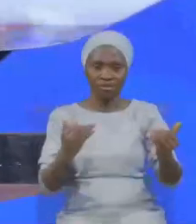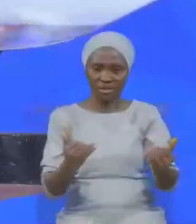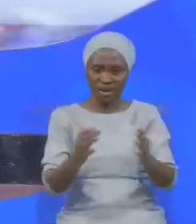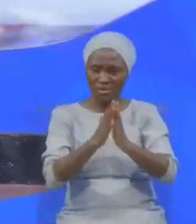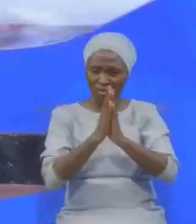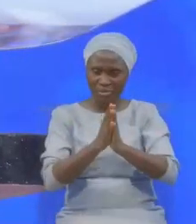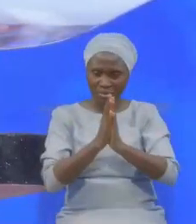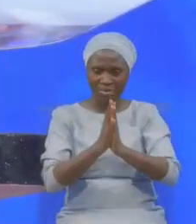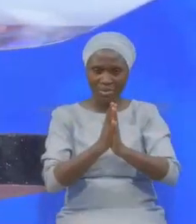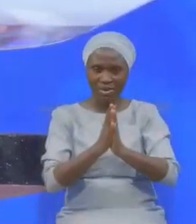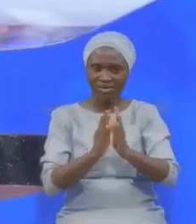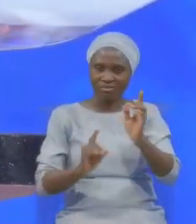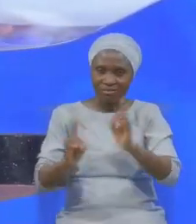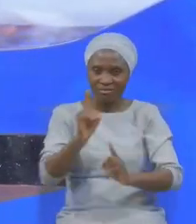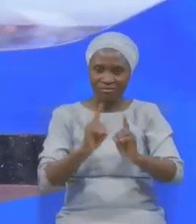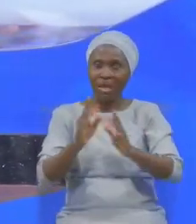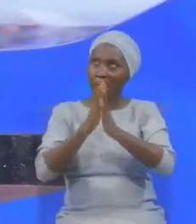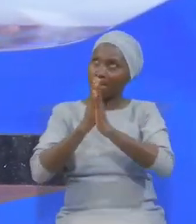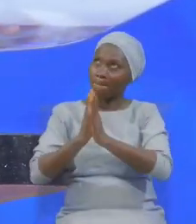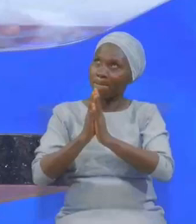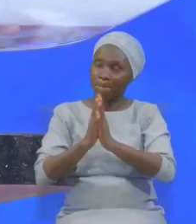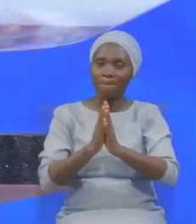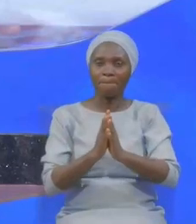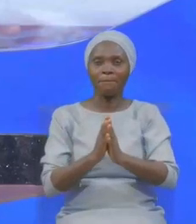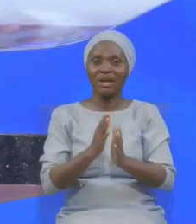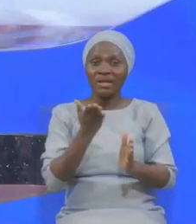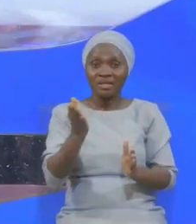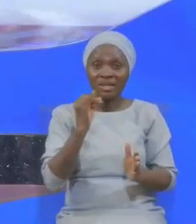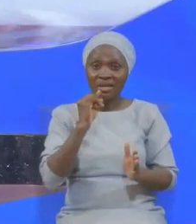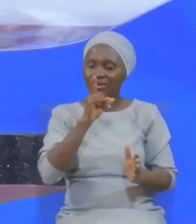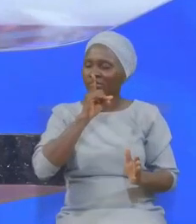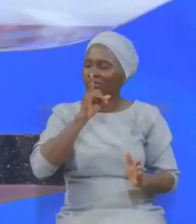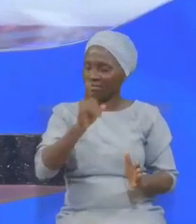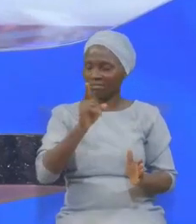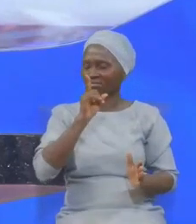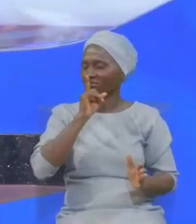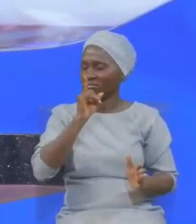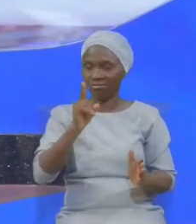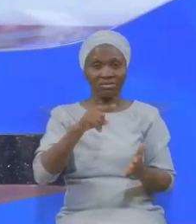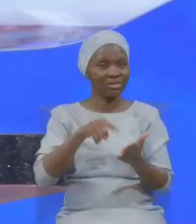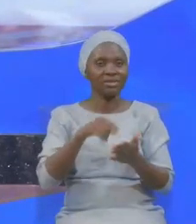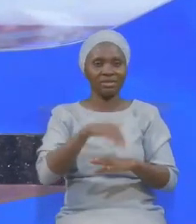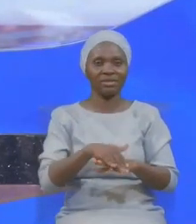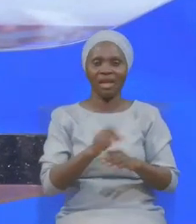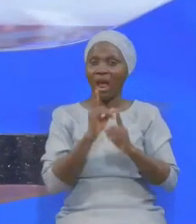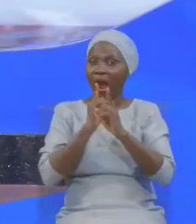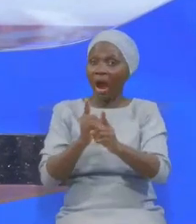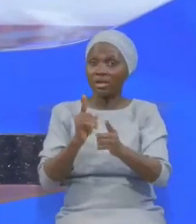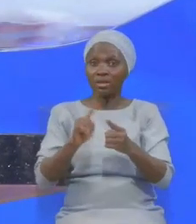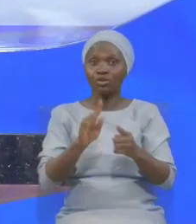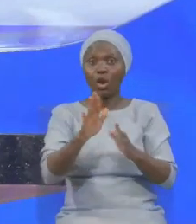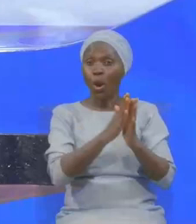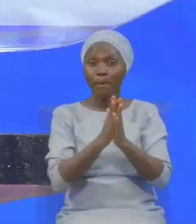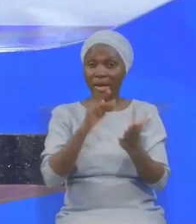La liberté. Ouvrez la bouche et priez le Seigneur. Il y a l'assurance ce soir. Il y a les réponses aux